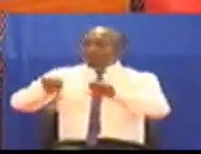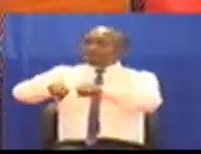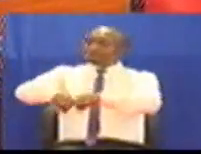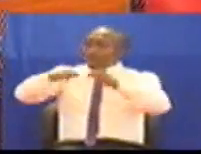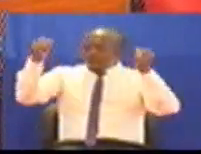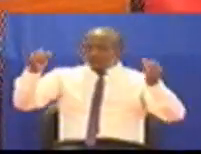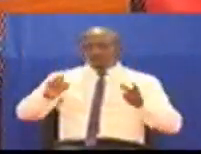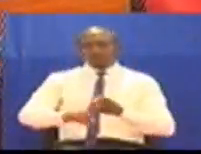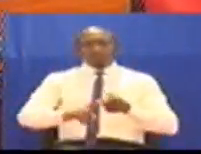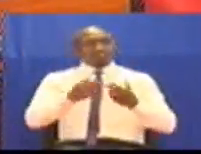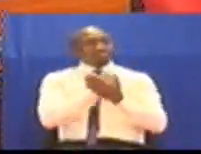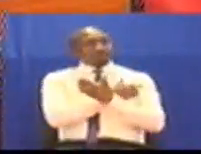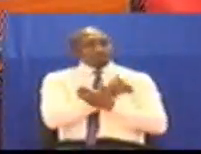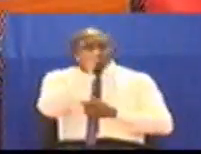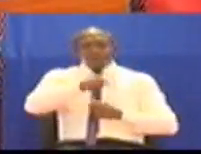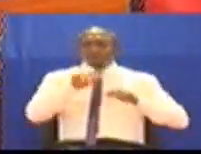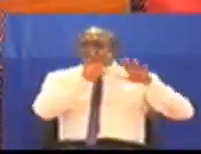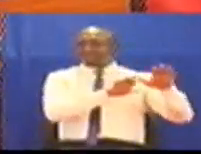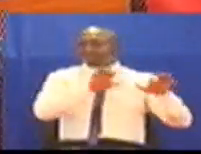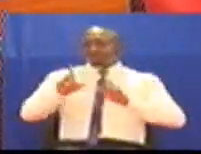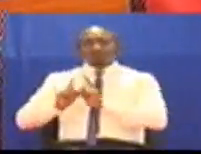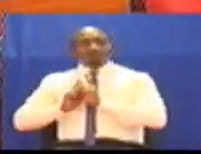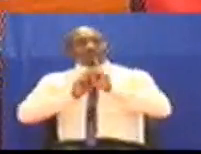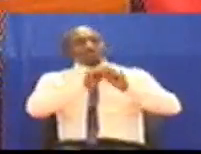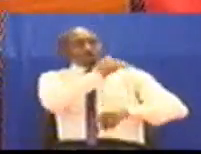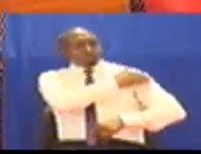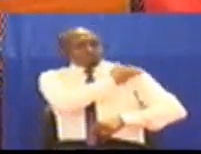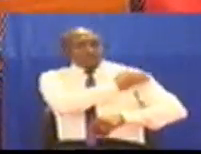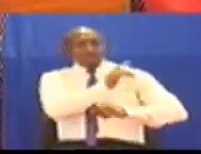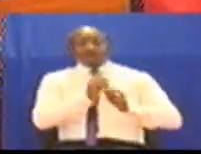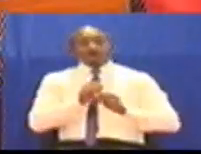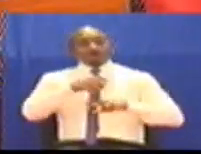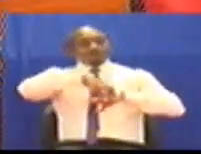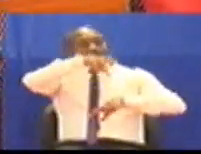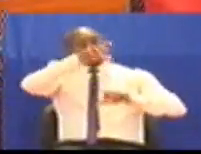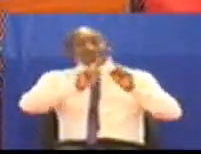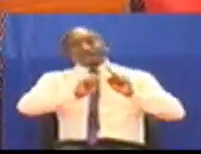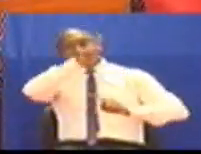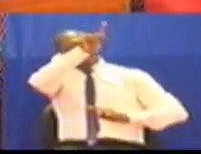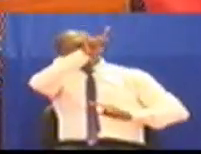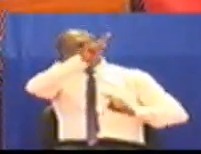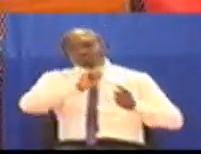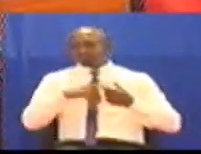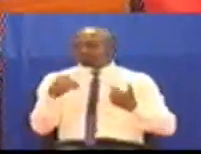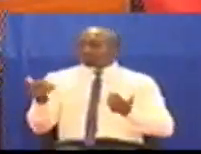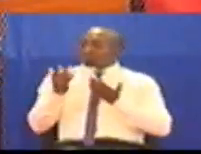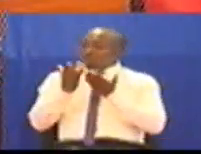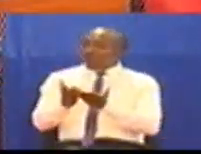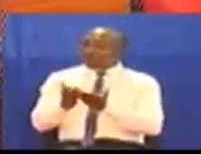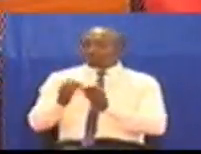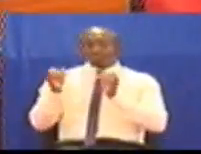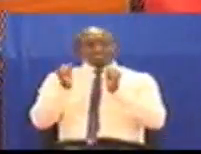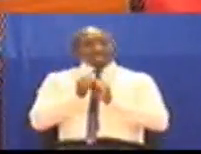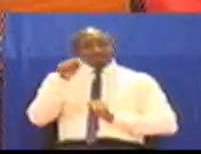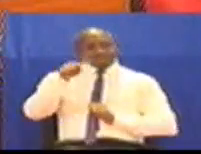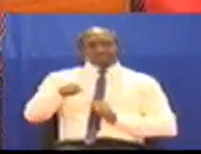hakuna kabisa, watu wanapata tabu kwenda kufuata huduma ufipo wa juu. Mheshimiwa Naibu Spika, tunaomba sana swala hili,